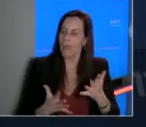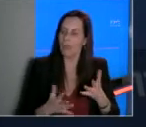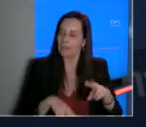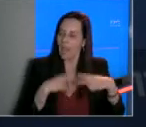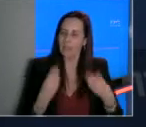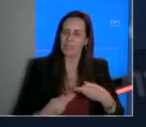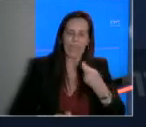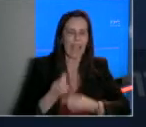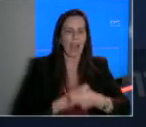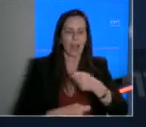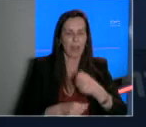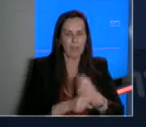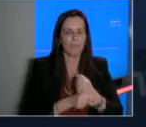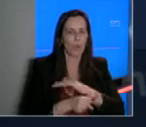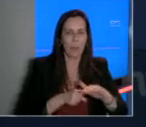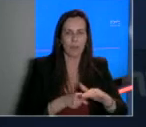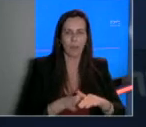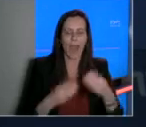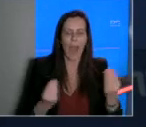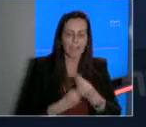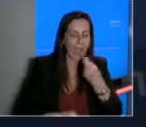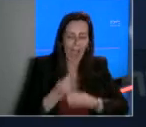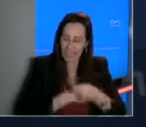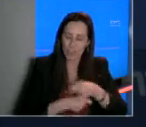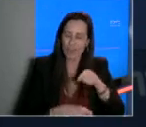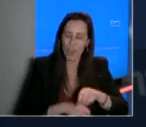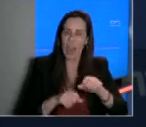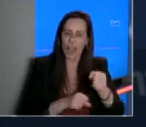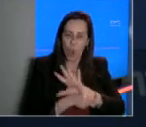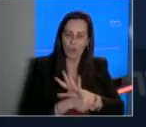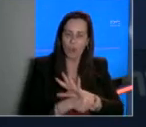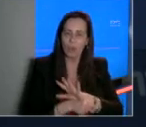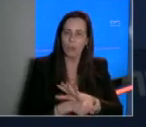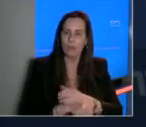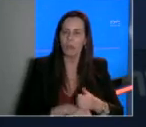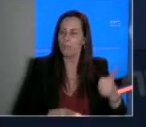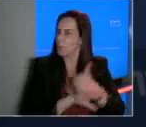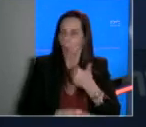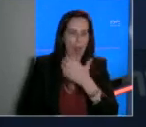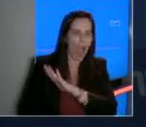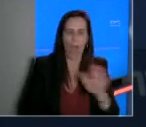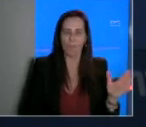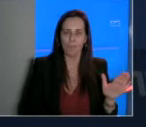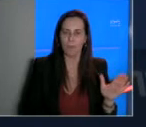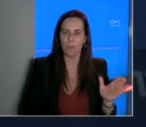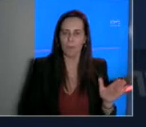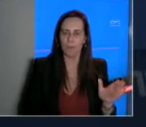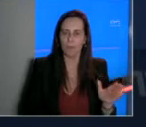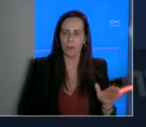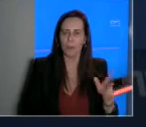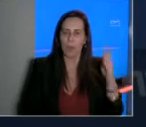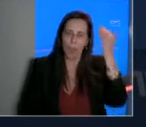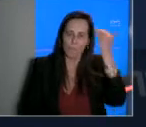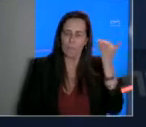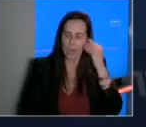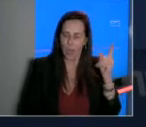נחזיר את הכלכלה לתפקוד מלא? הצד הכלכלי של המשבר מנוהל רע מאוד. בקוריאה האבטלה